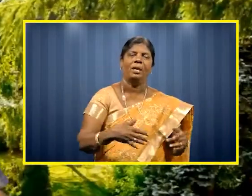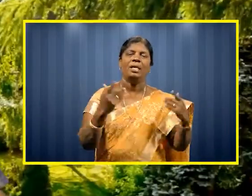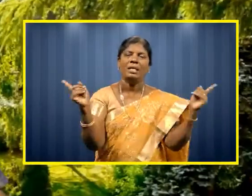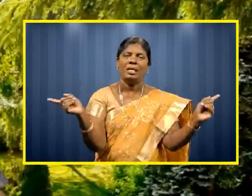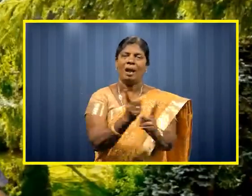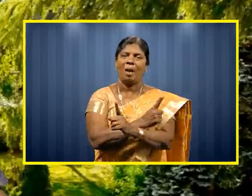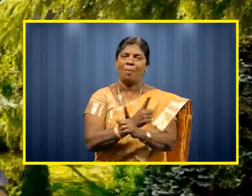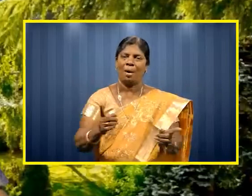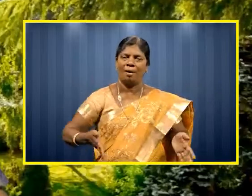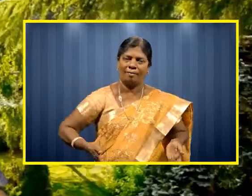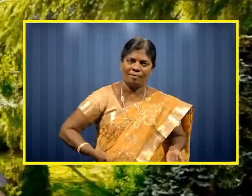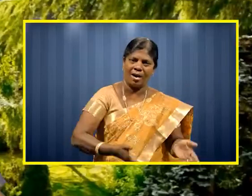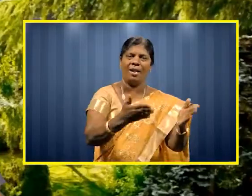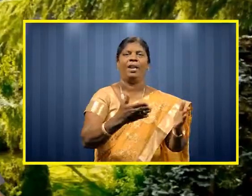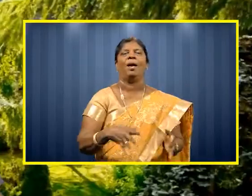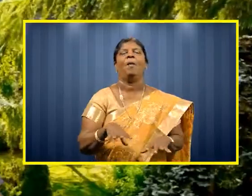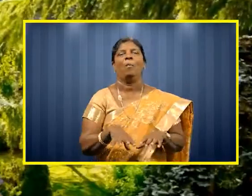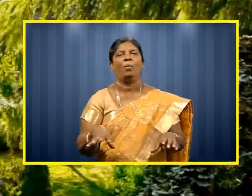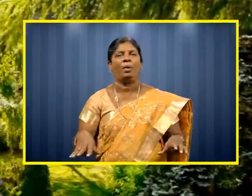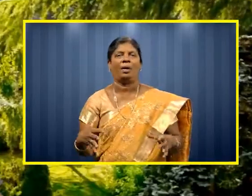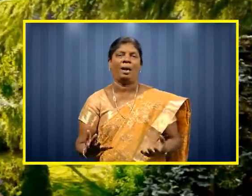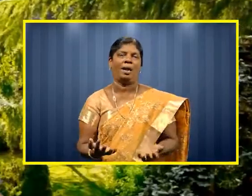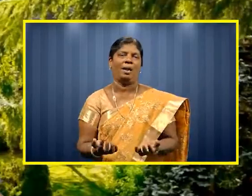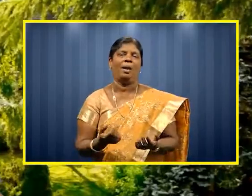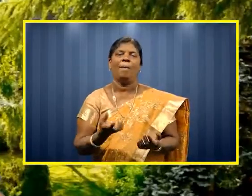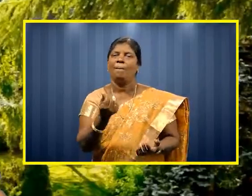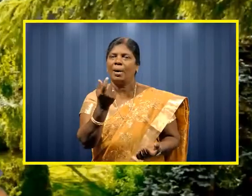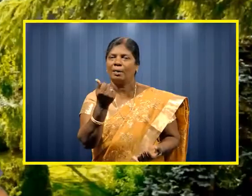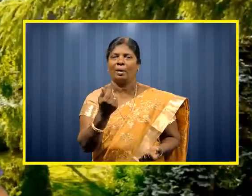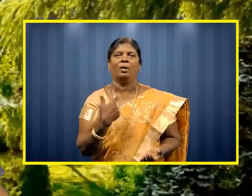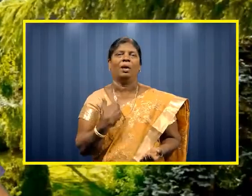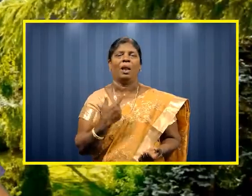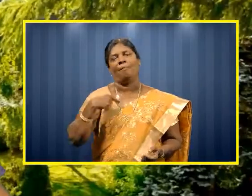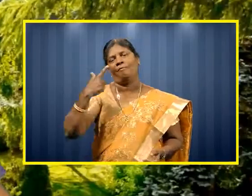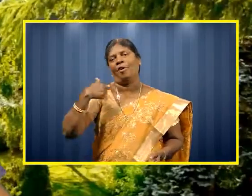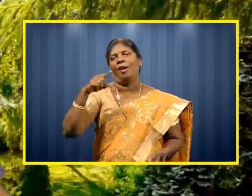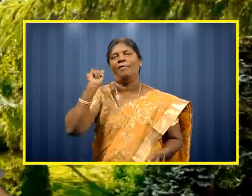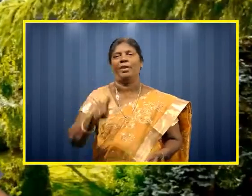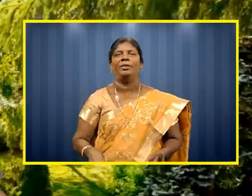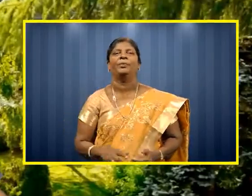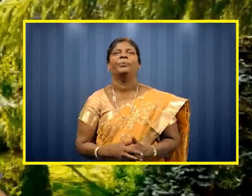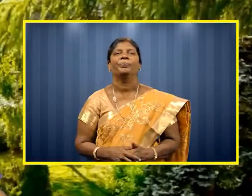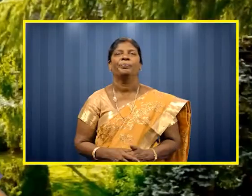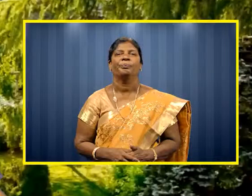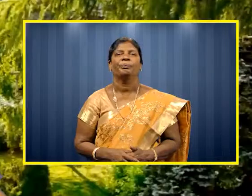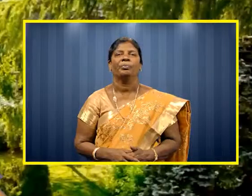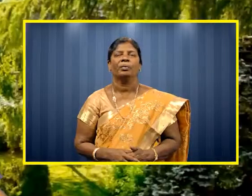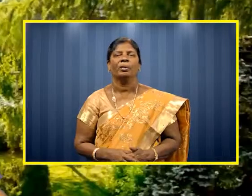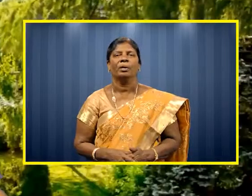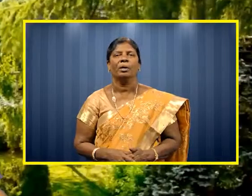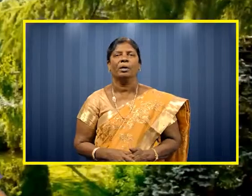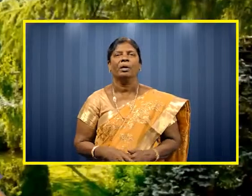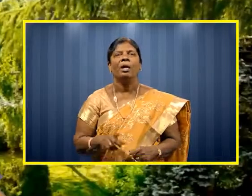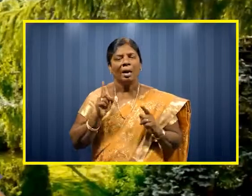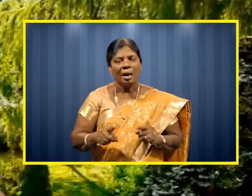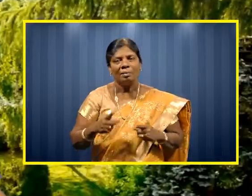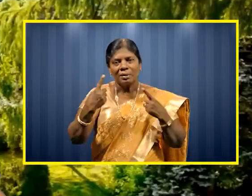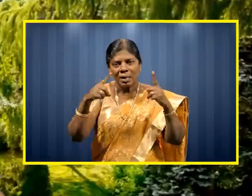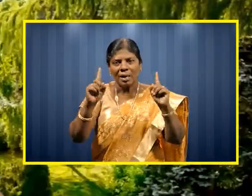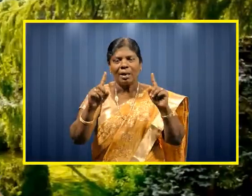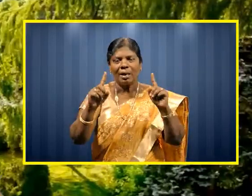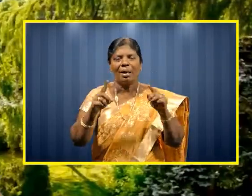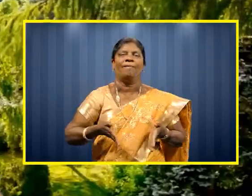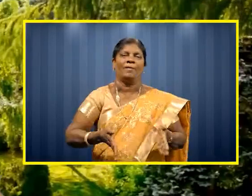வழியில், நியாயமான வழியில் கிடைக்கிற பொருளை கொண்டு தான், பணத்தை கொண்டு தான் நாம் வாழ வேண்டும். அது எது